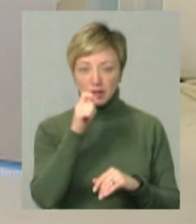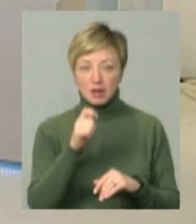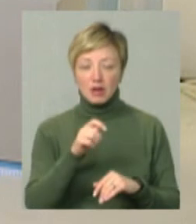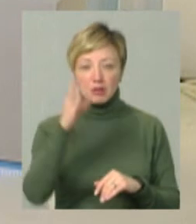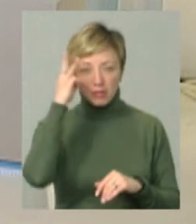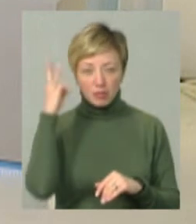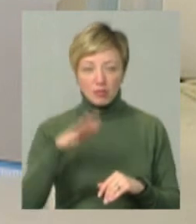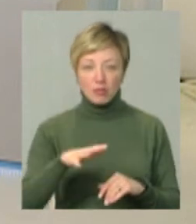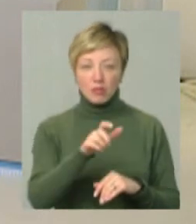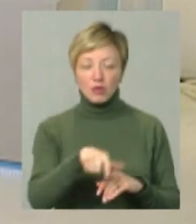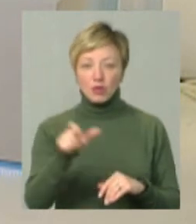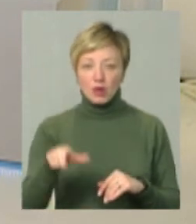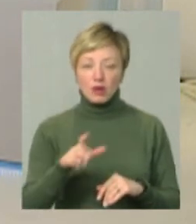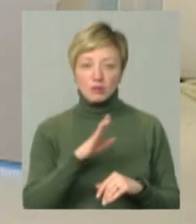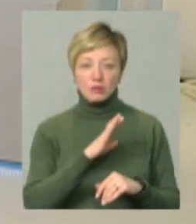квітня подолянами